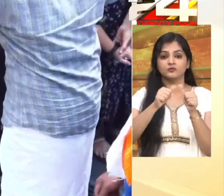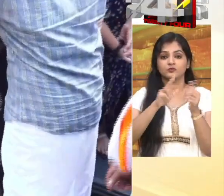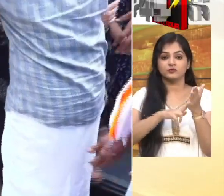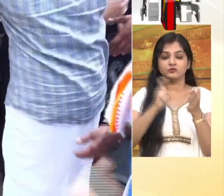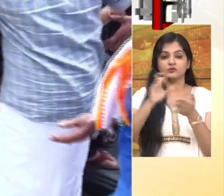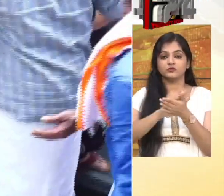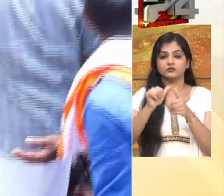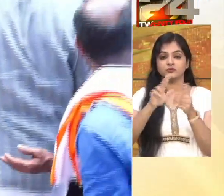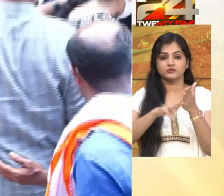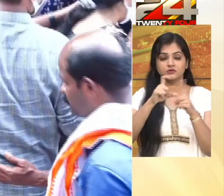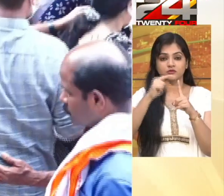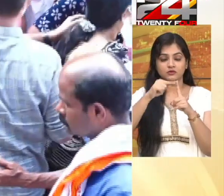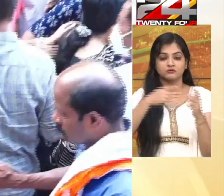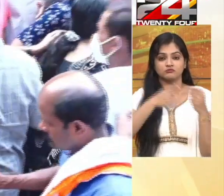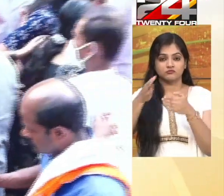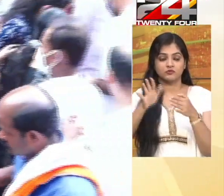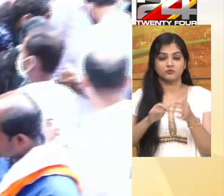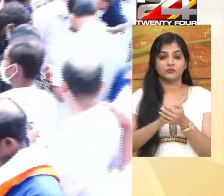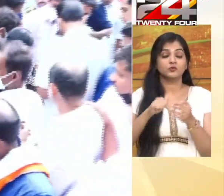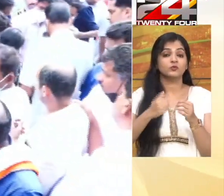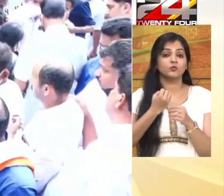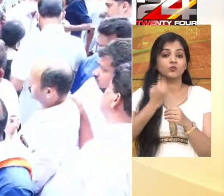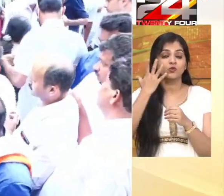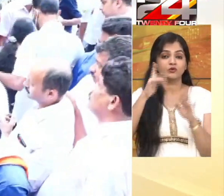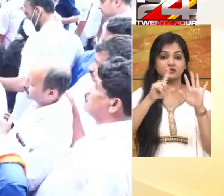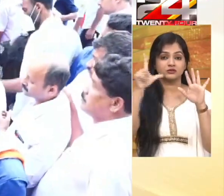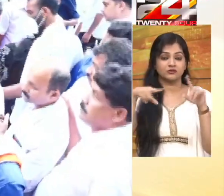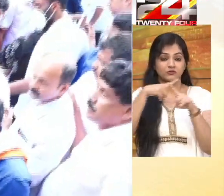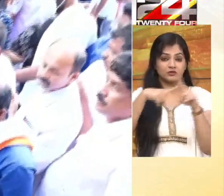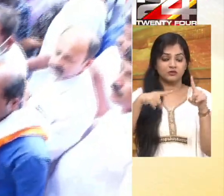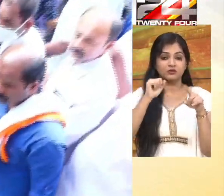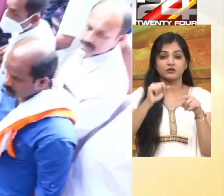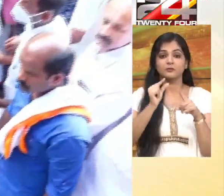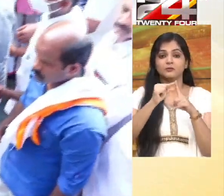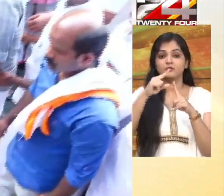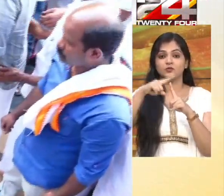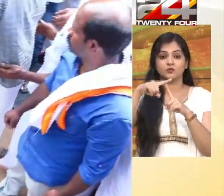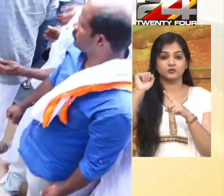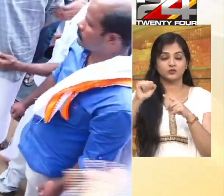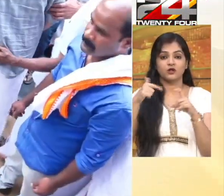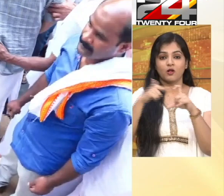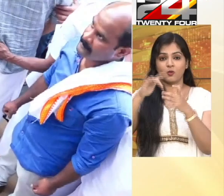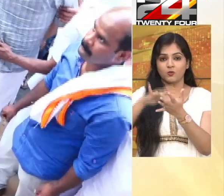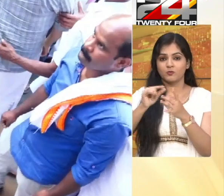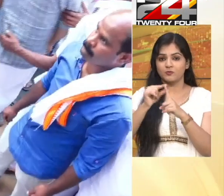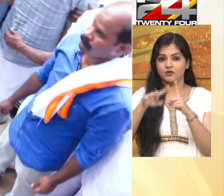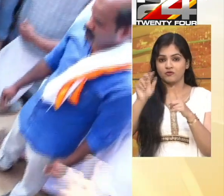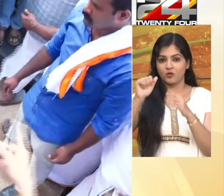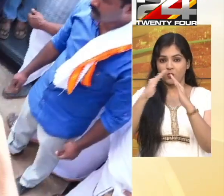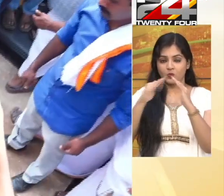എത്തിയിരുന്നു. ഇന്ന് രാവിലെ 7:30 എറണാകുളത്തെ വിട്ടിത്തോമസിന്റെ വസതിയിൽ നിന്നാണ് ഈ ചിതാഭസ്മവുമായുള്ള പ്രതിയാത്ര